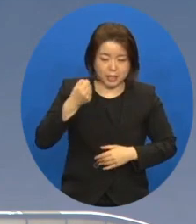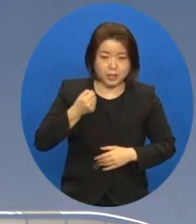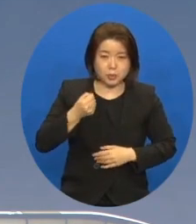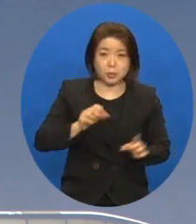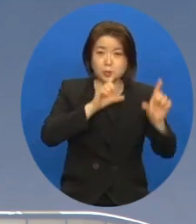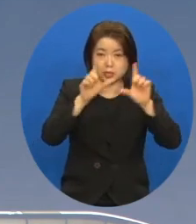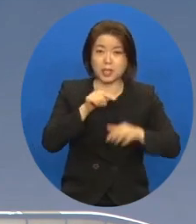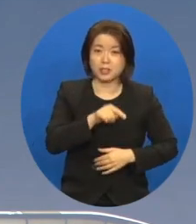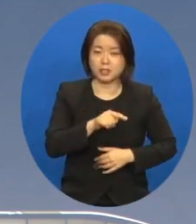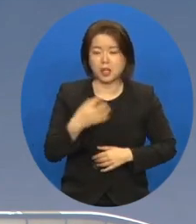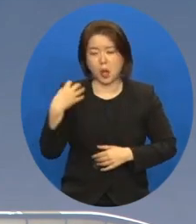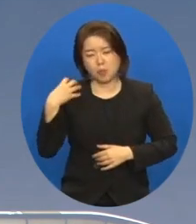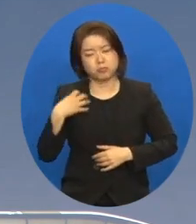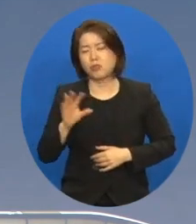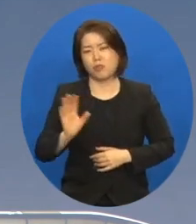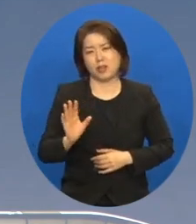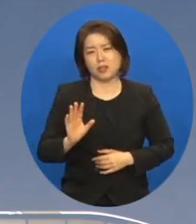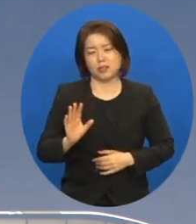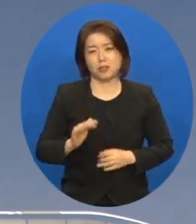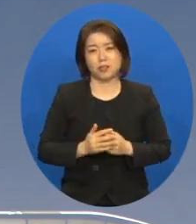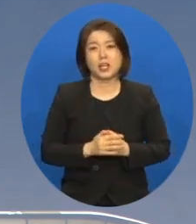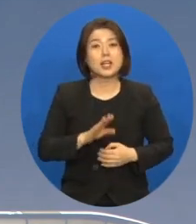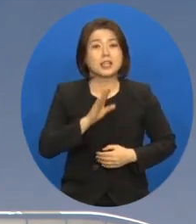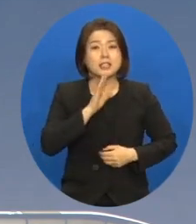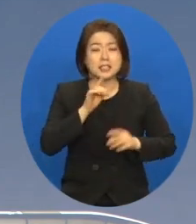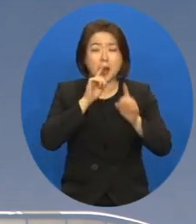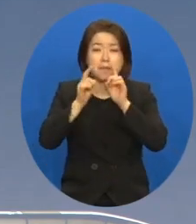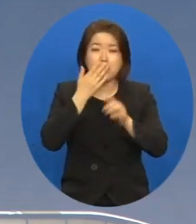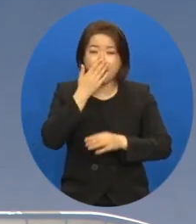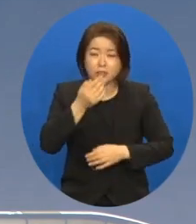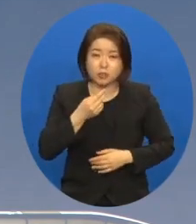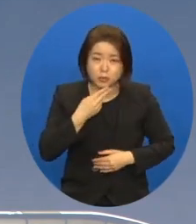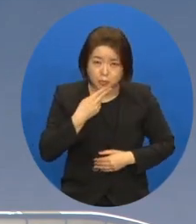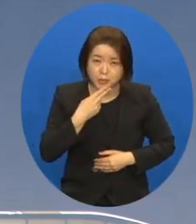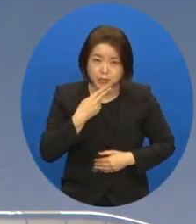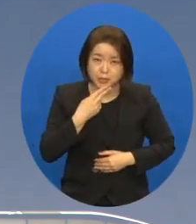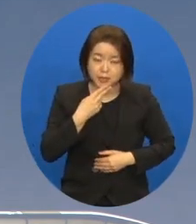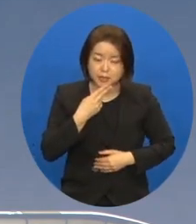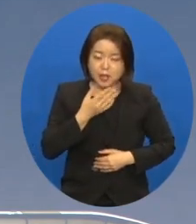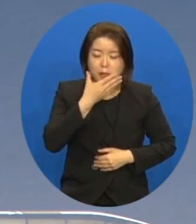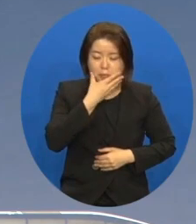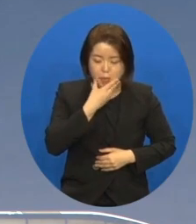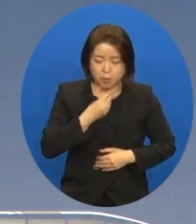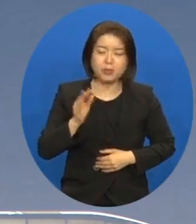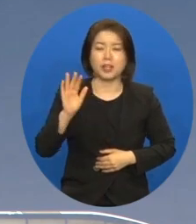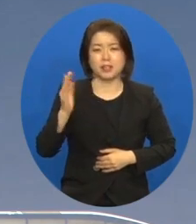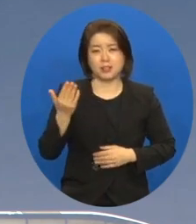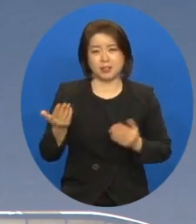짐 아닙니다. 그건 진짜 말할 수 없이 복된 일이에요.